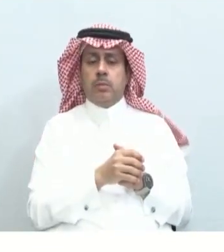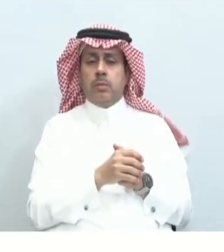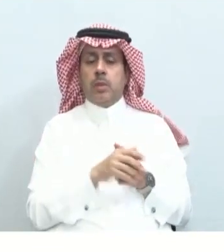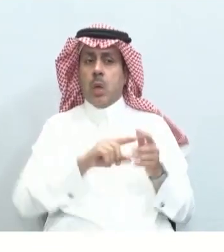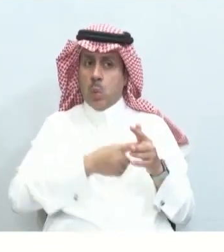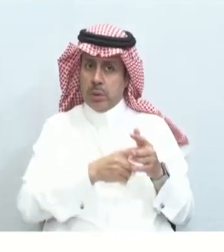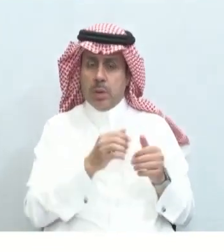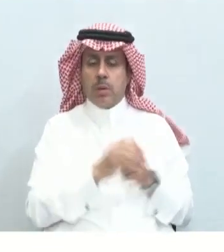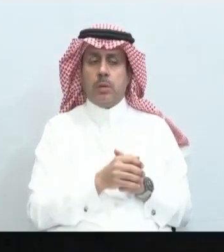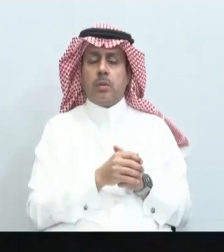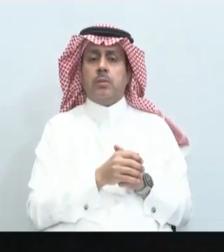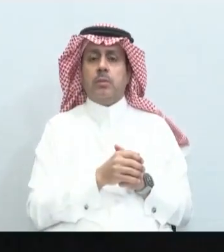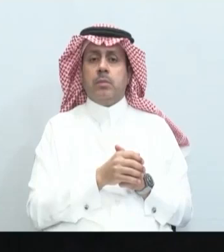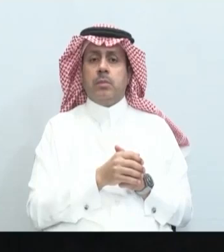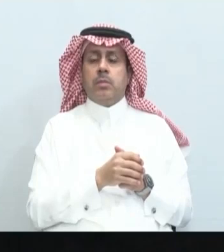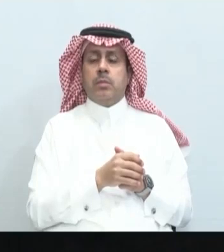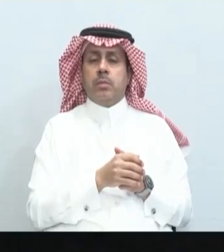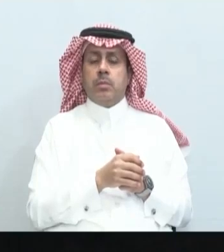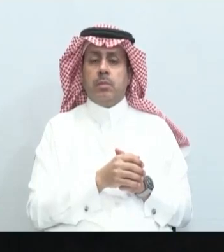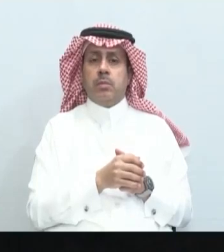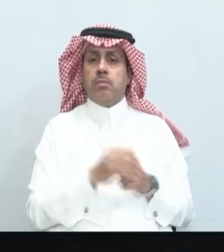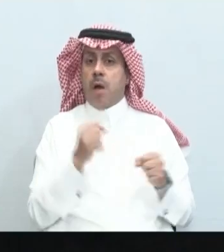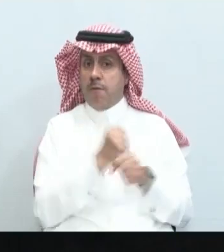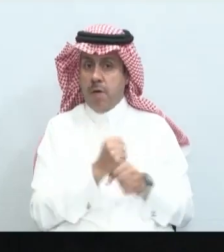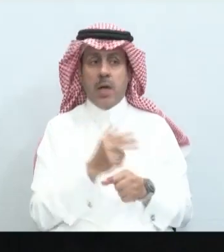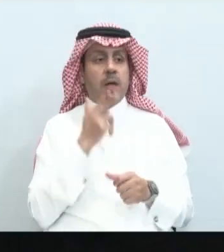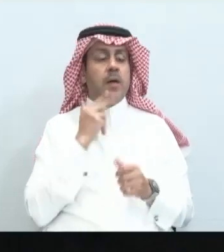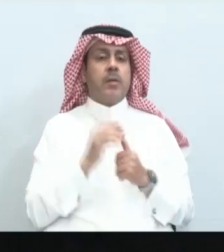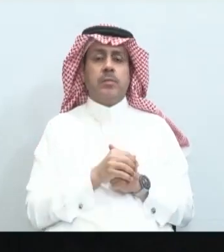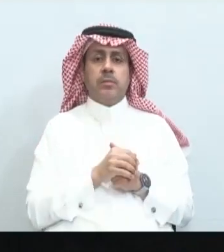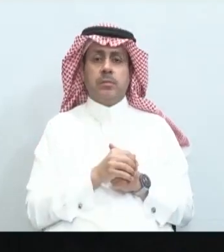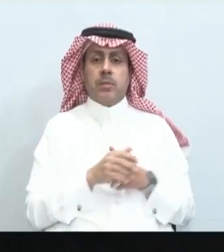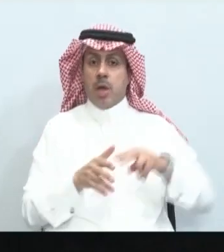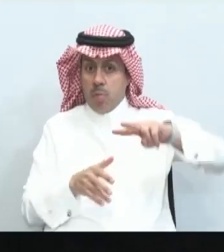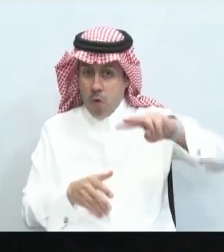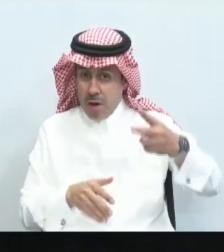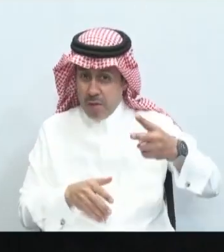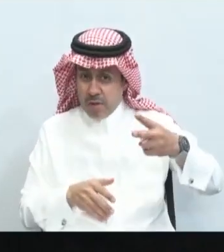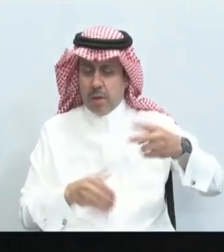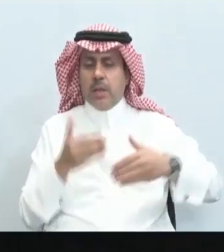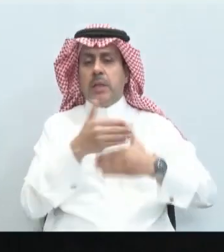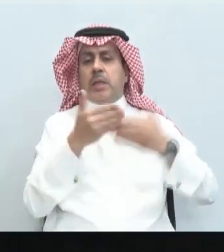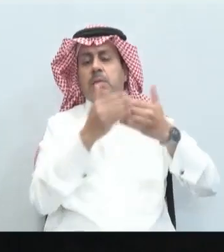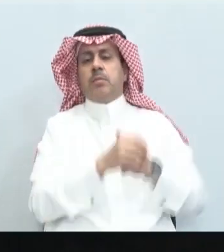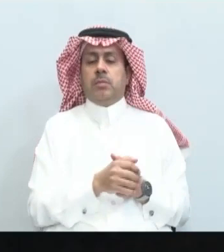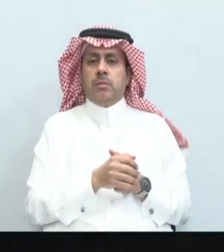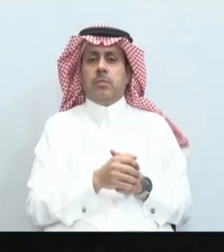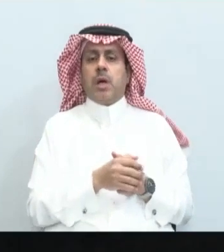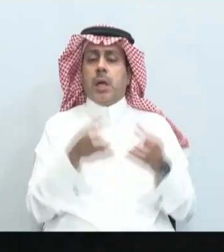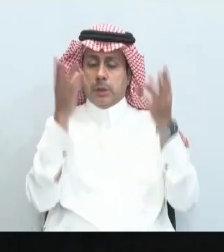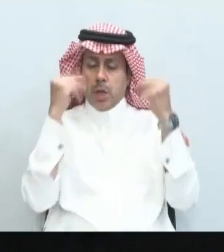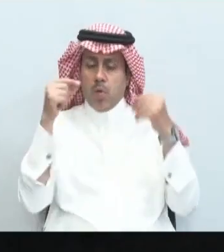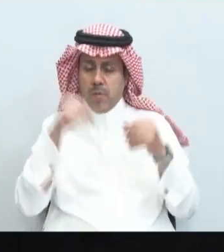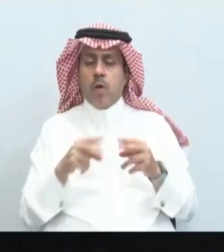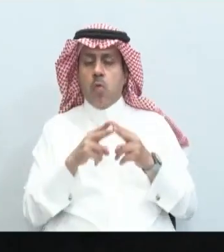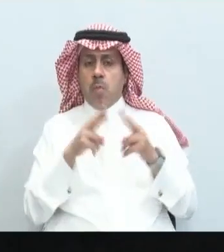التي تعتبر من افعال الخير فان هذا في حال مخالفته يترتب عليه شيء ام لا سناخذه بعد